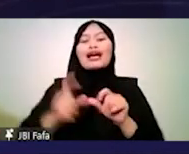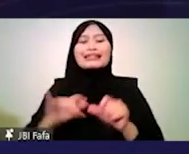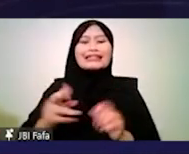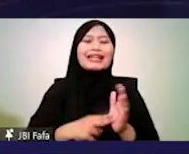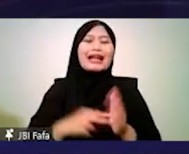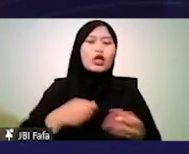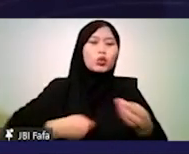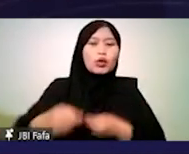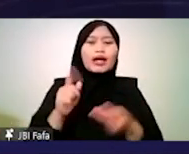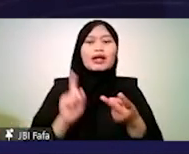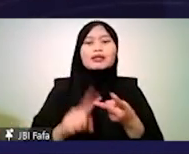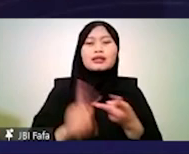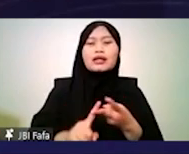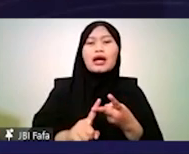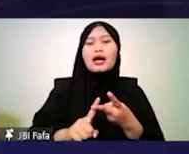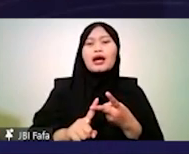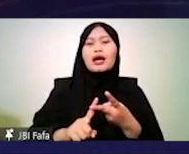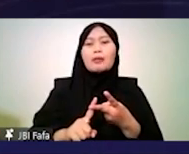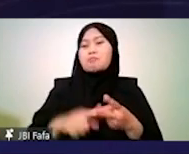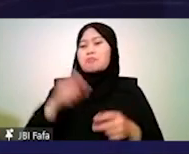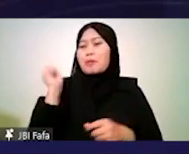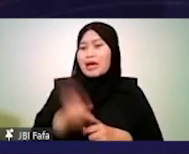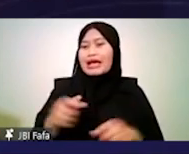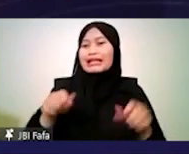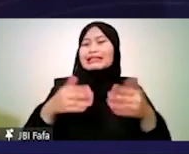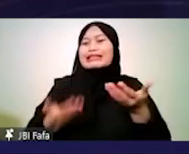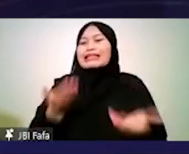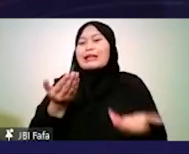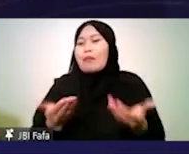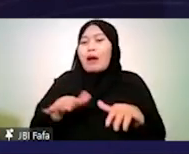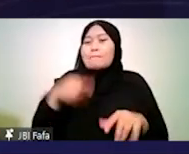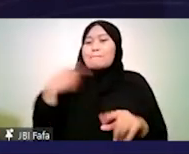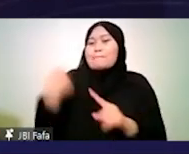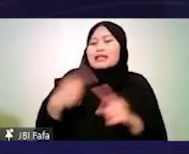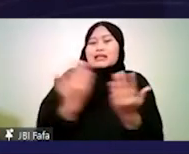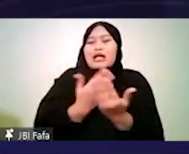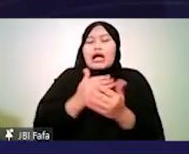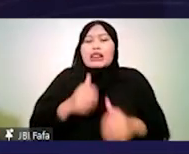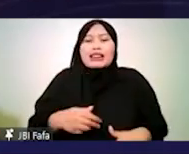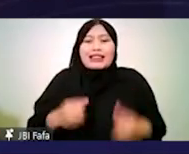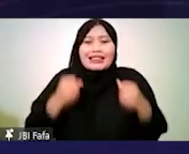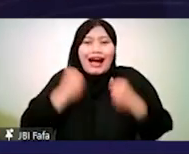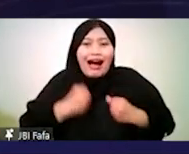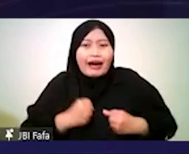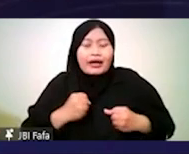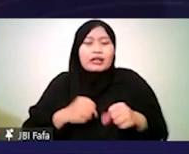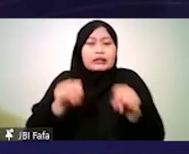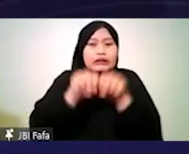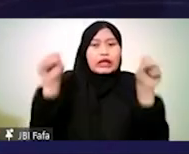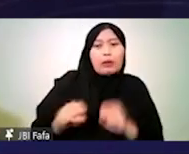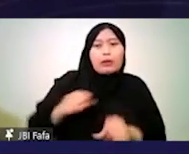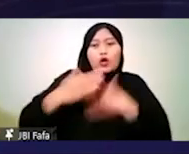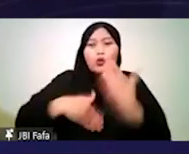apa pembiayaan yang seimbang dan pertahanan dari sistem industri perbankan